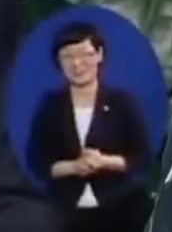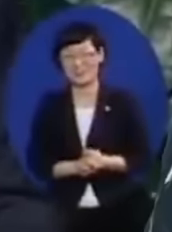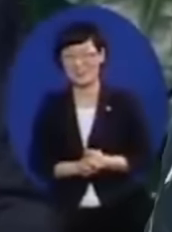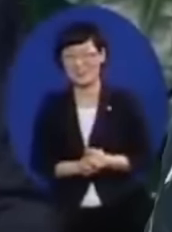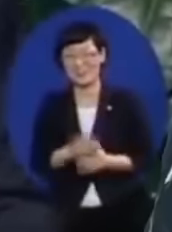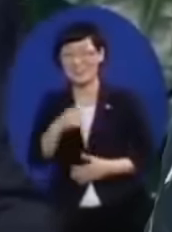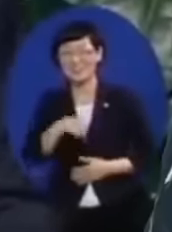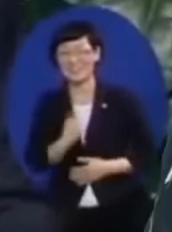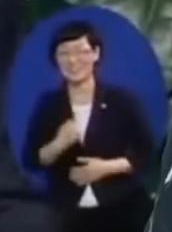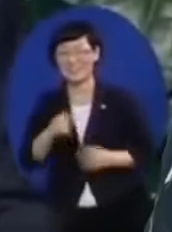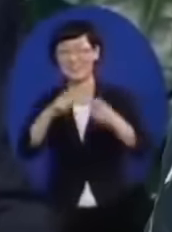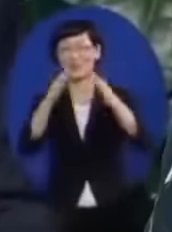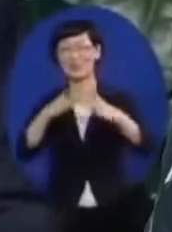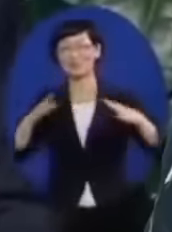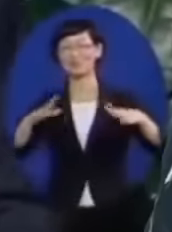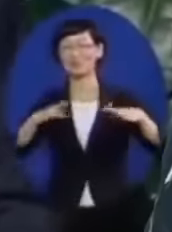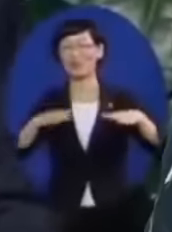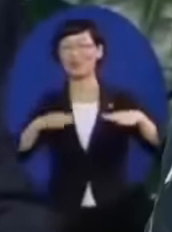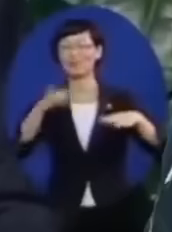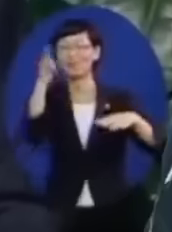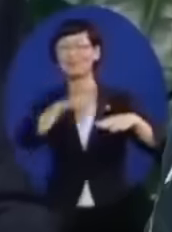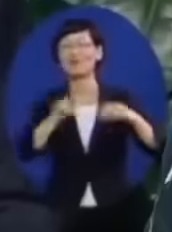자기 교회 자랑하는 건 나쁘지 않지요.